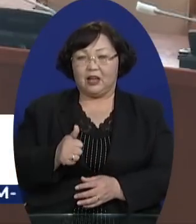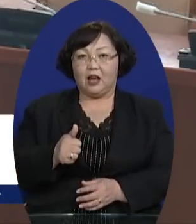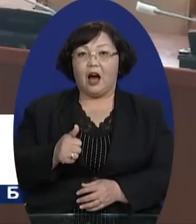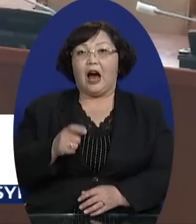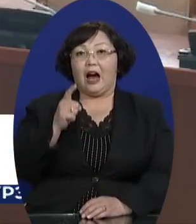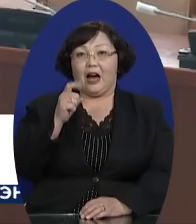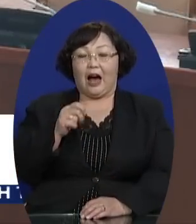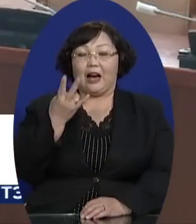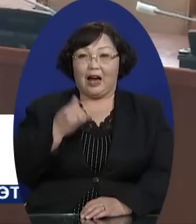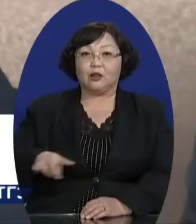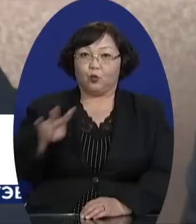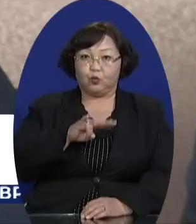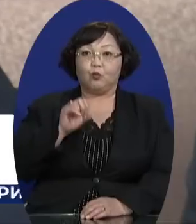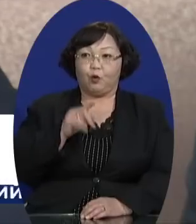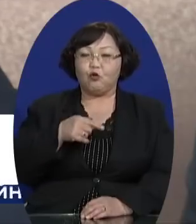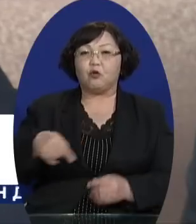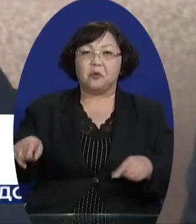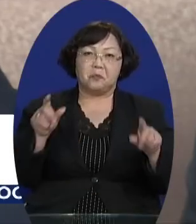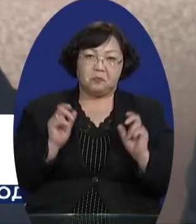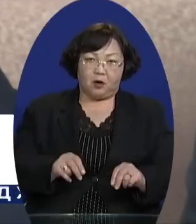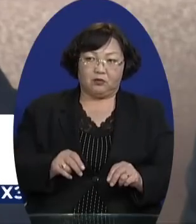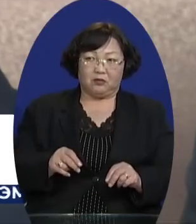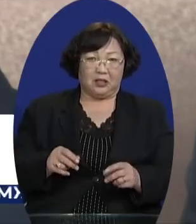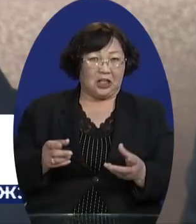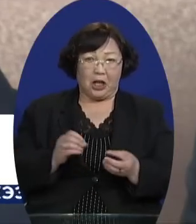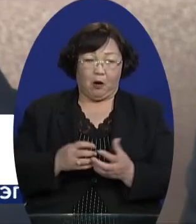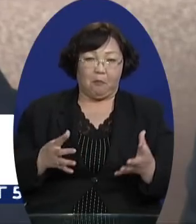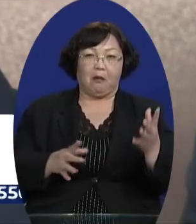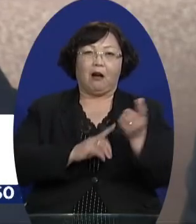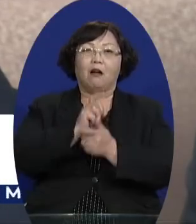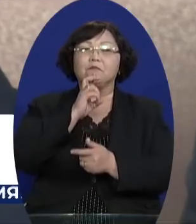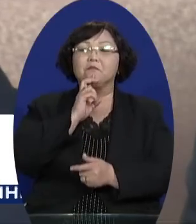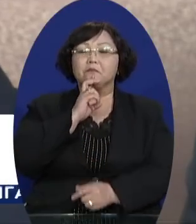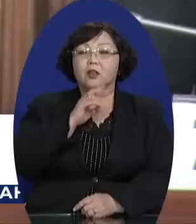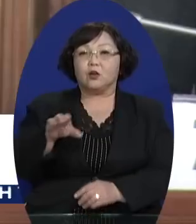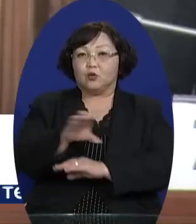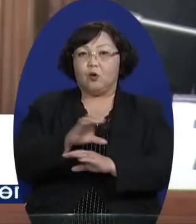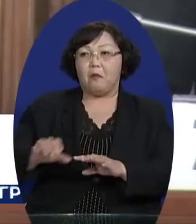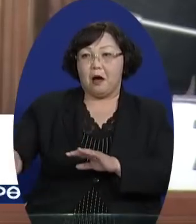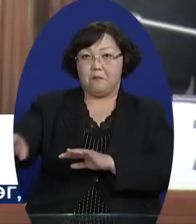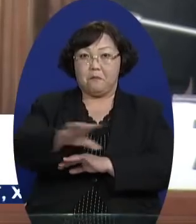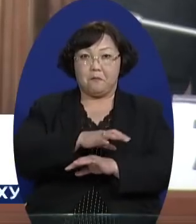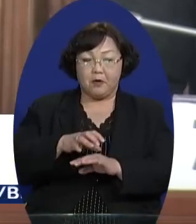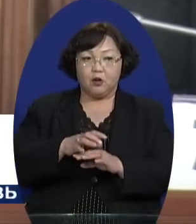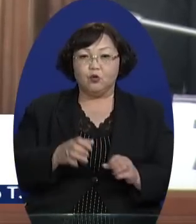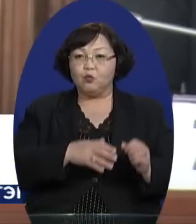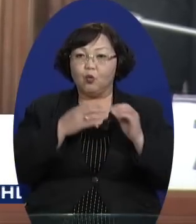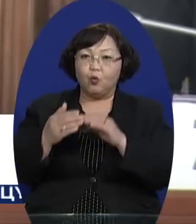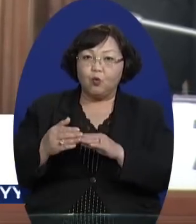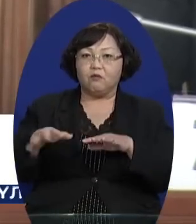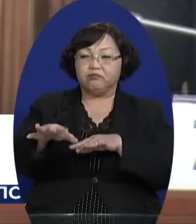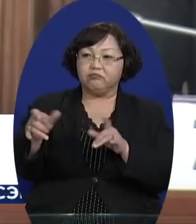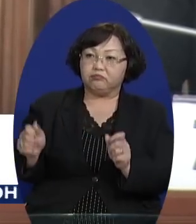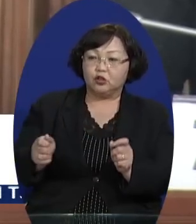санаачлан боловсруулсан газрын хуулийн нэмэлт өөрчлөлтийн төслөөр бол сум аймагуудын хувьд тус тусдаа отрын нөөц бэлчээртэй байх юм. За мөн